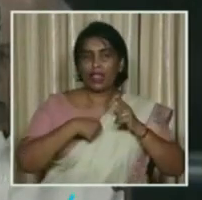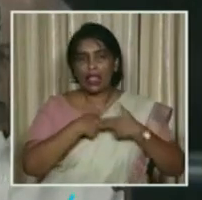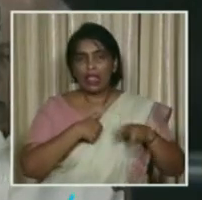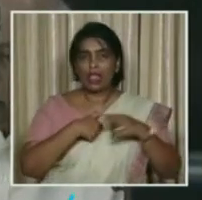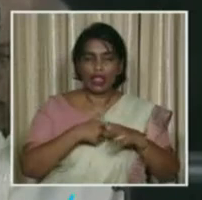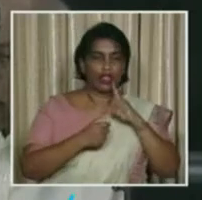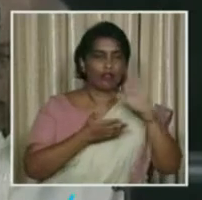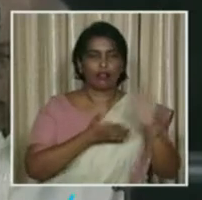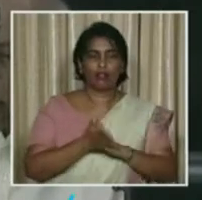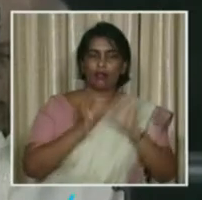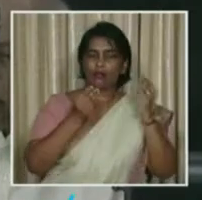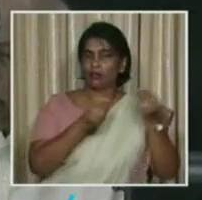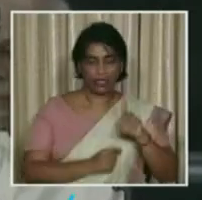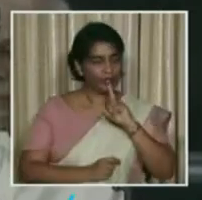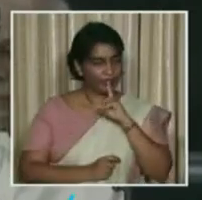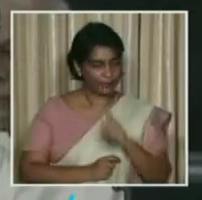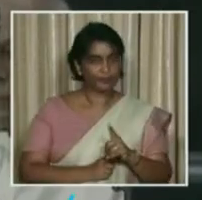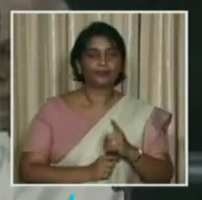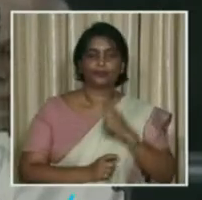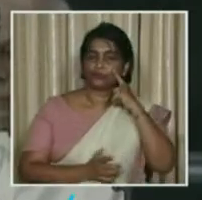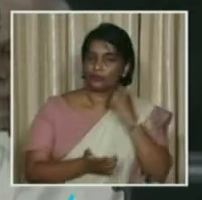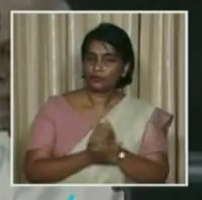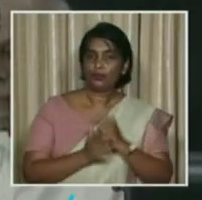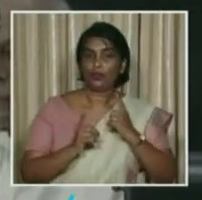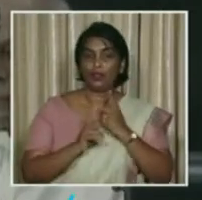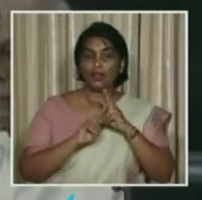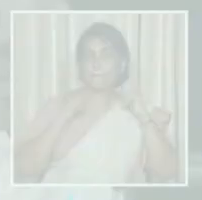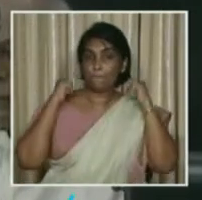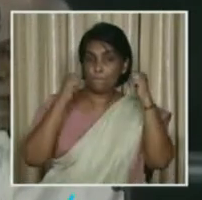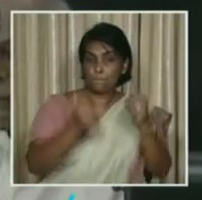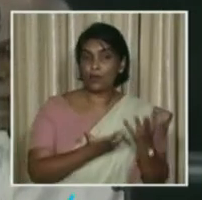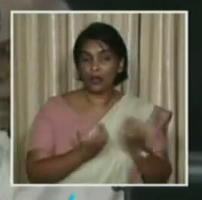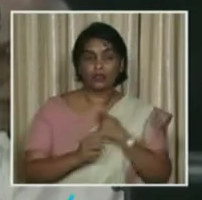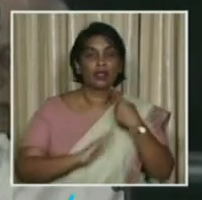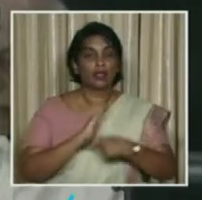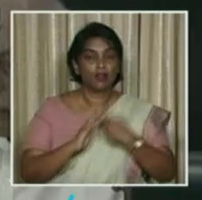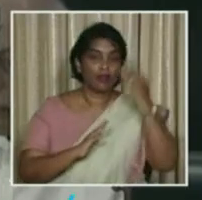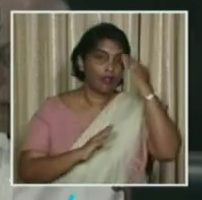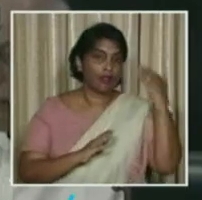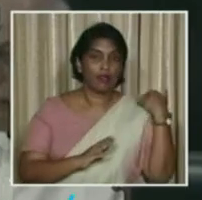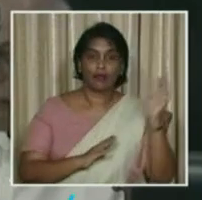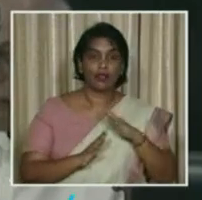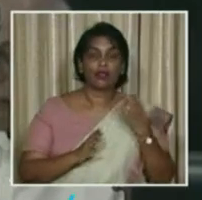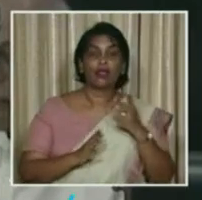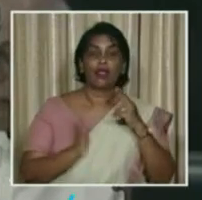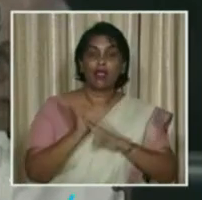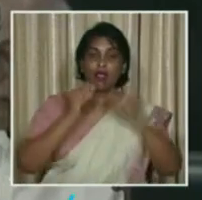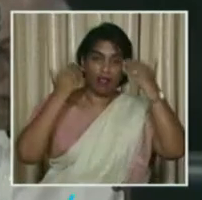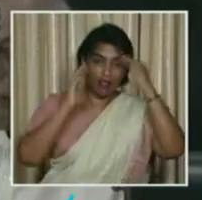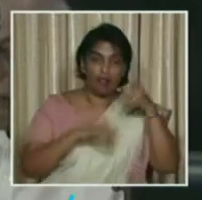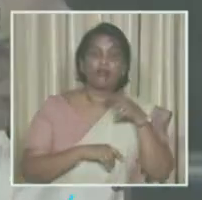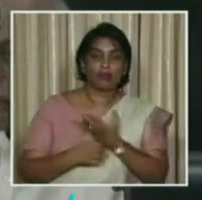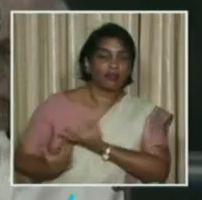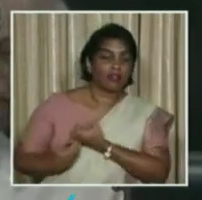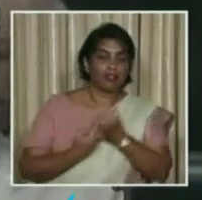ඔවුන් සහාය ලබා දීම ප්‍රතික්ෂේප කරා. අසීරු වැල් පාර්ලිමේන්තුව මම එගොඩ කරන්නේ ශ්‍රී ලංකා මාතාව නෙමෙයි නාමල් රාජපක්ෂ